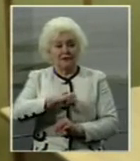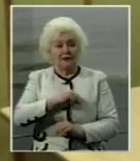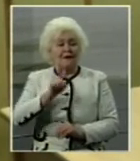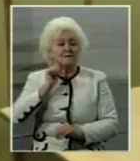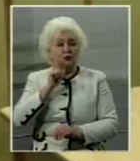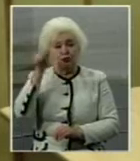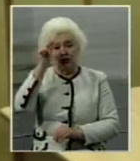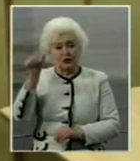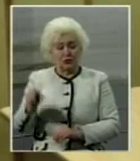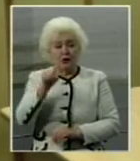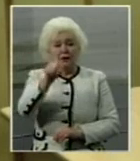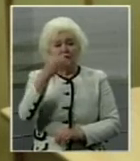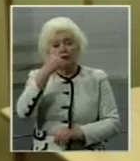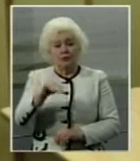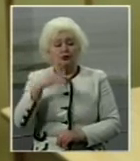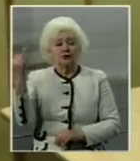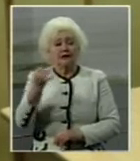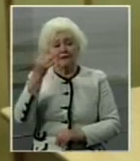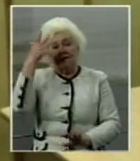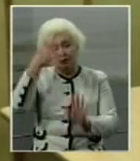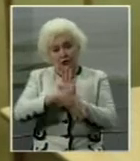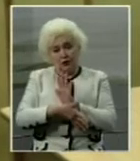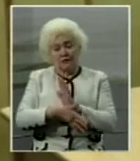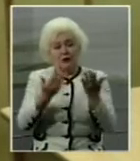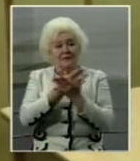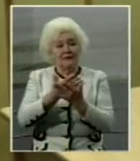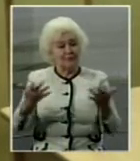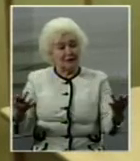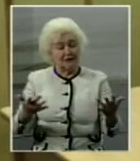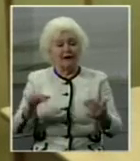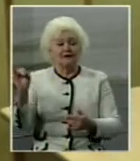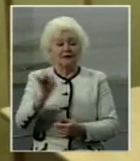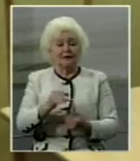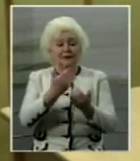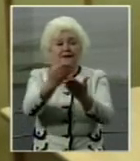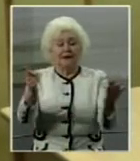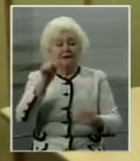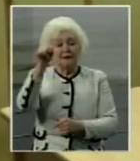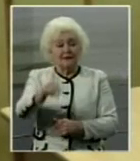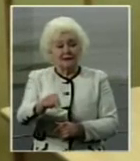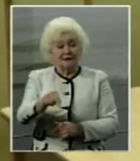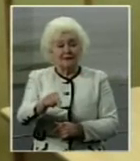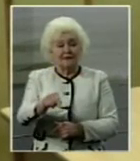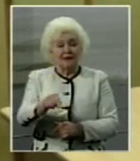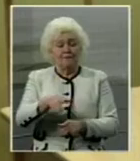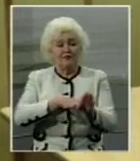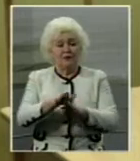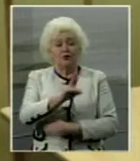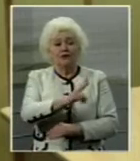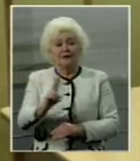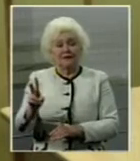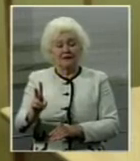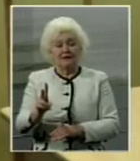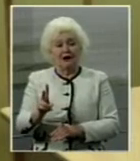молодших школярів. Їм краще та цікавіше засвоювати матеріал. І для них це відбувається